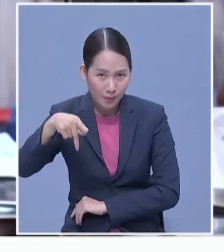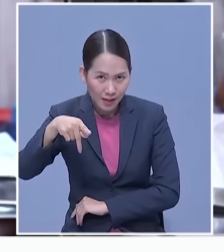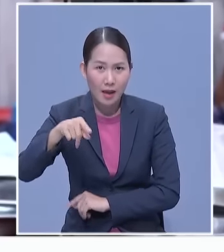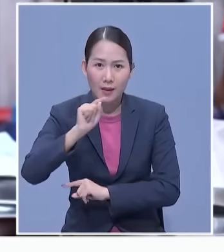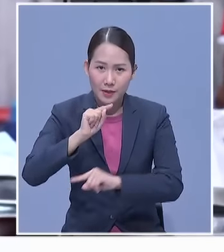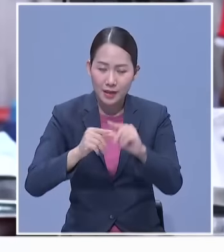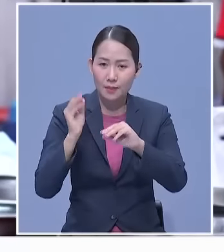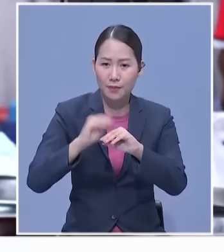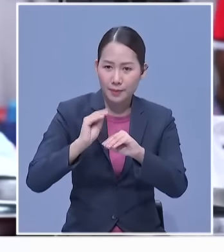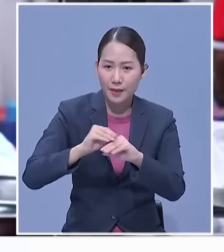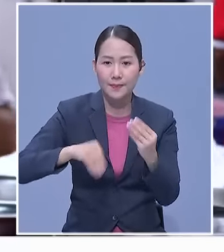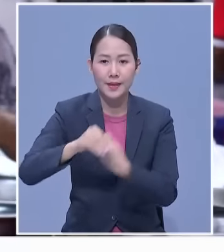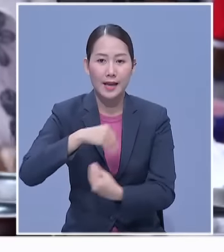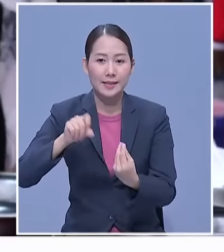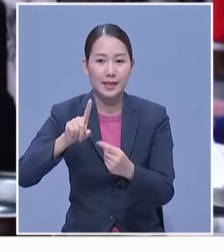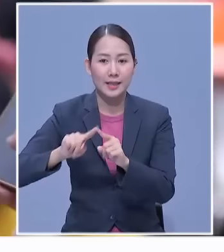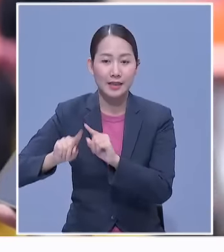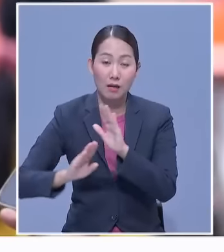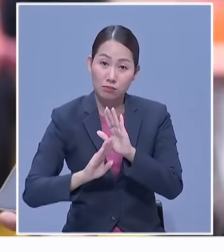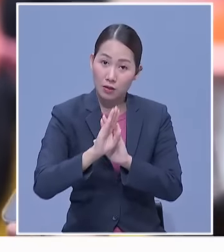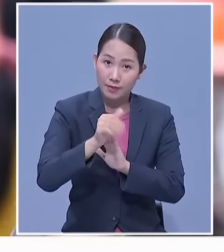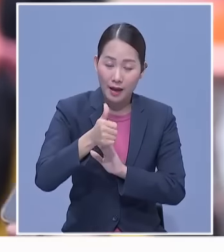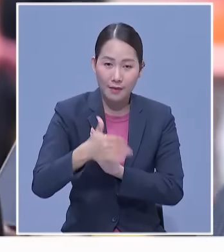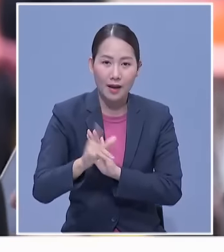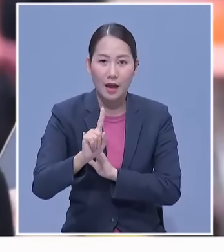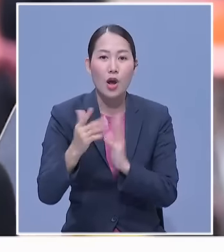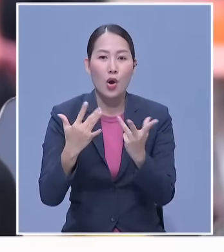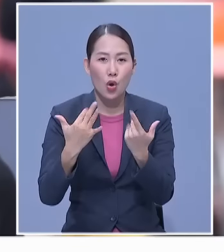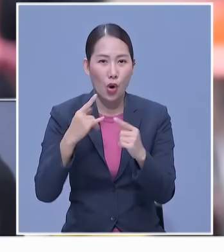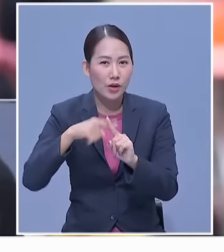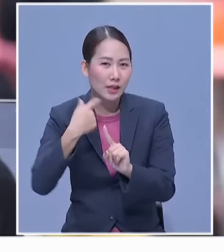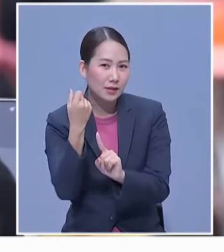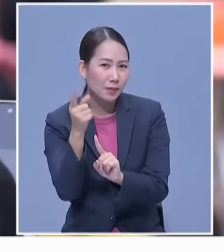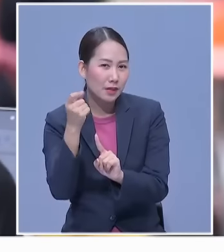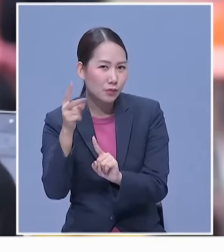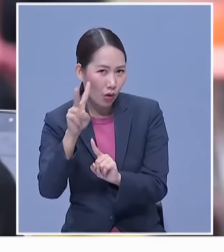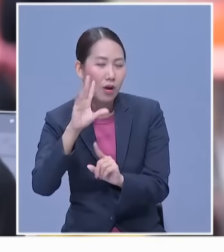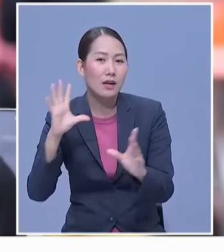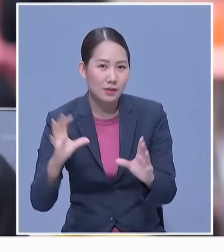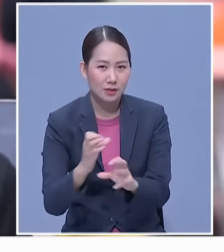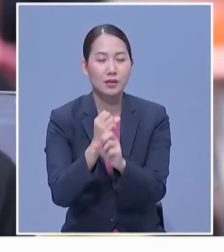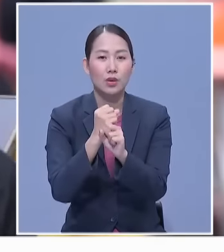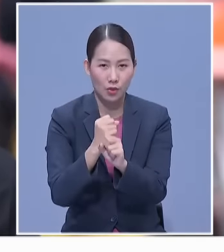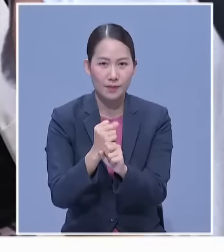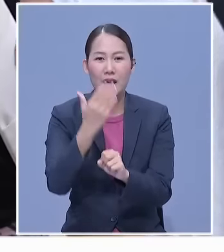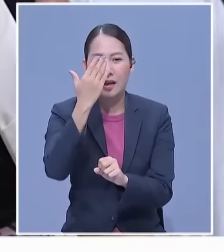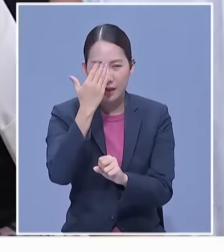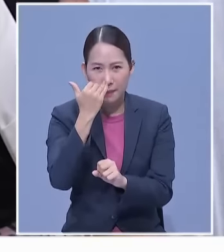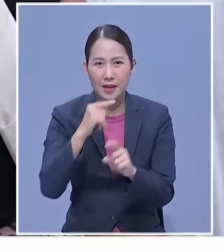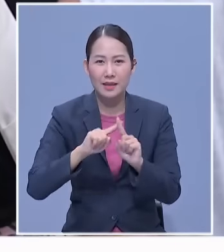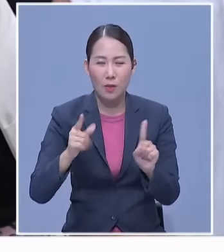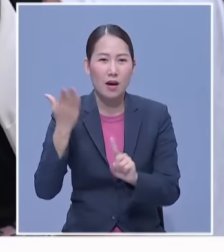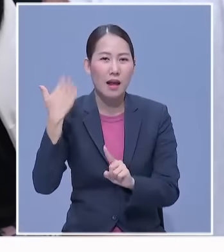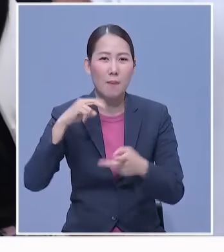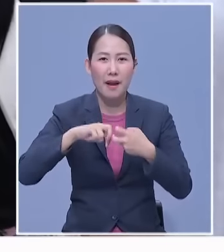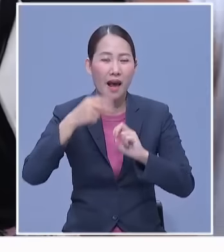หลายอย่างประกอบเข้ามาเช่นเรื่องน้ำท่วมและปัญหาอื่นซึ่งยังคงต้องประคองตัวเลข GDPให้ตรึงอยู่ที่ 2.7ค่ะ